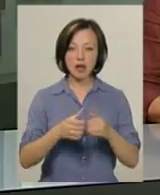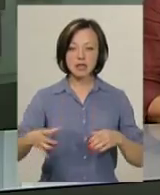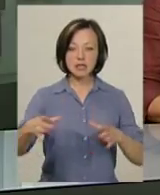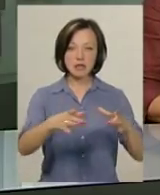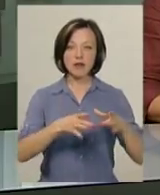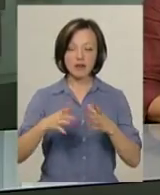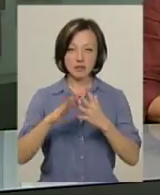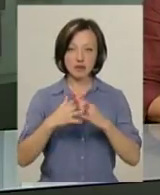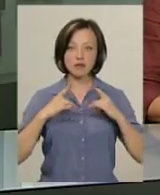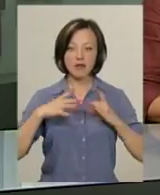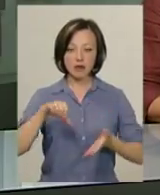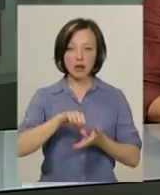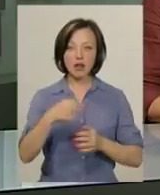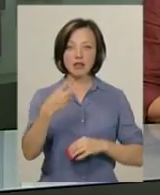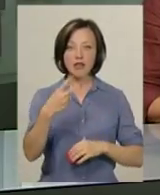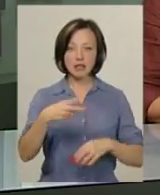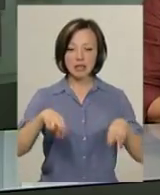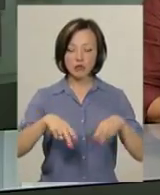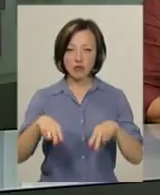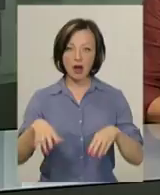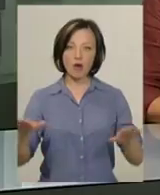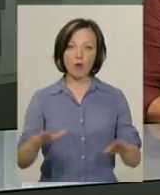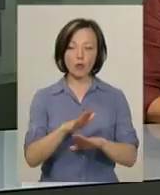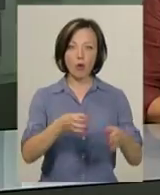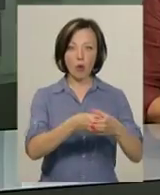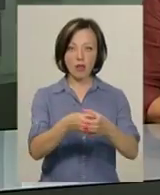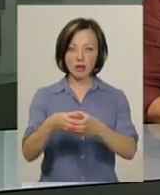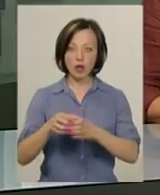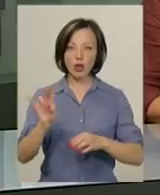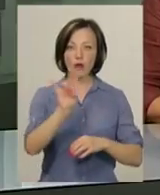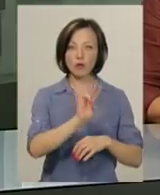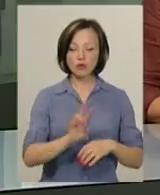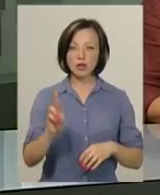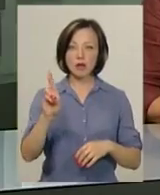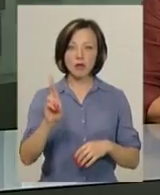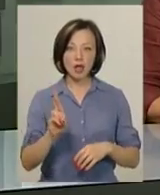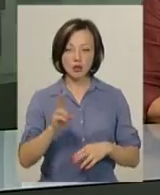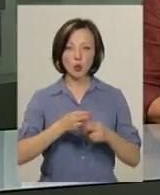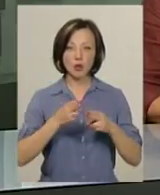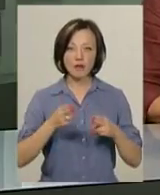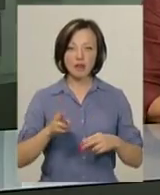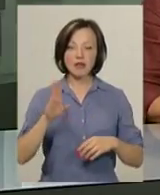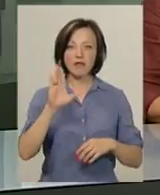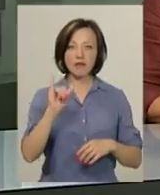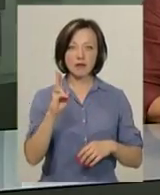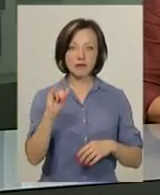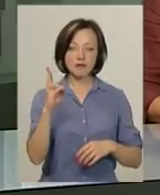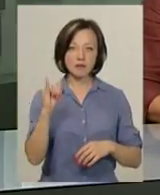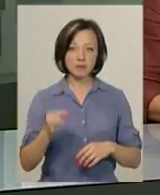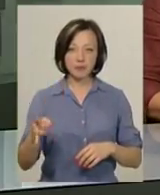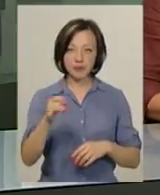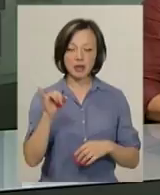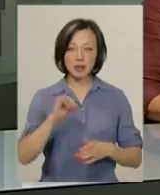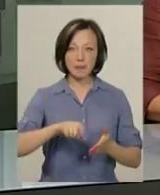селі. У святі візьмуть участь 20 танцювальних та вокальних колективів із Новоушицького, Ярмолинецького, Дунаєвецького, Віньковецького районів